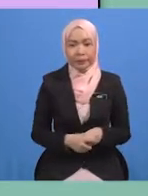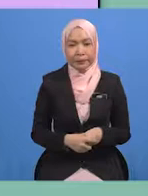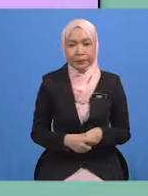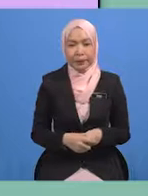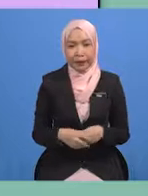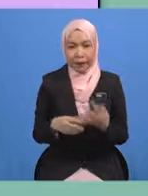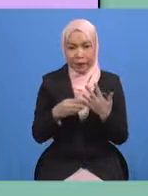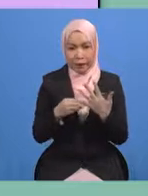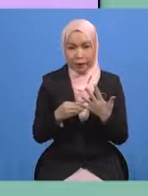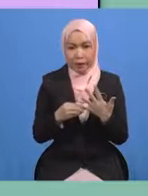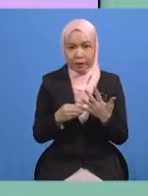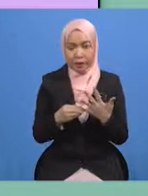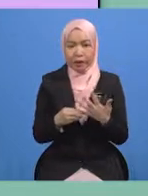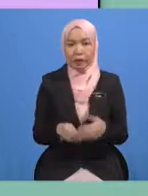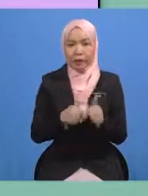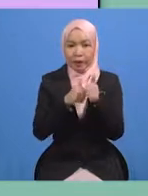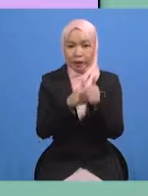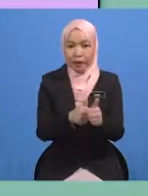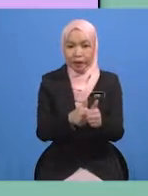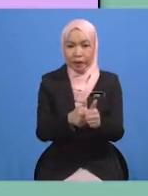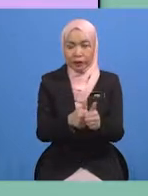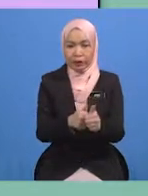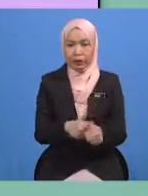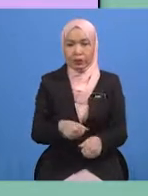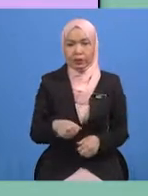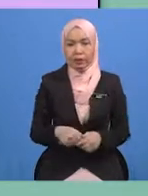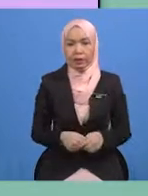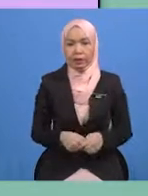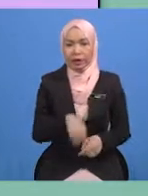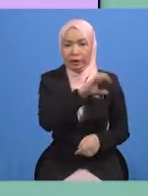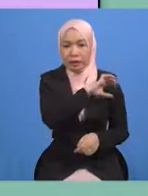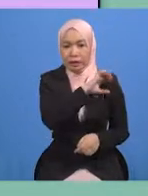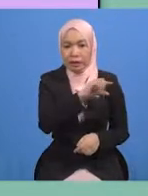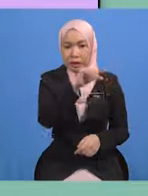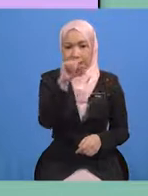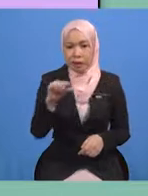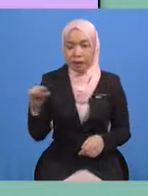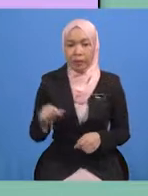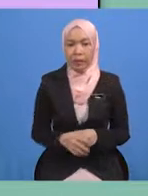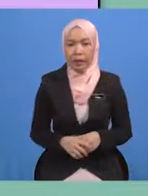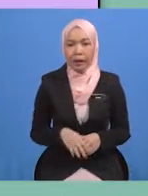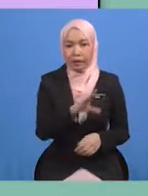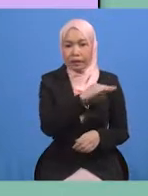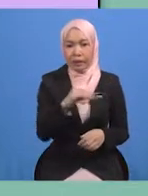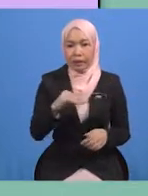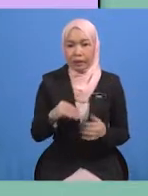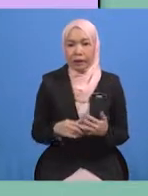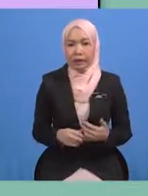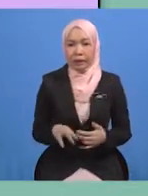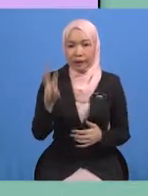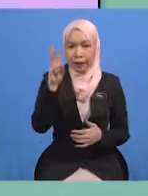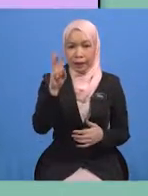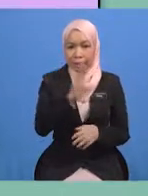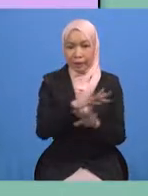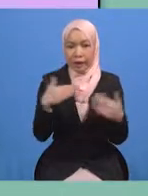Yang kelima, mematuhi sifat gelombang. Yang keenam, tiada